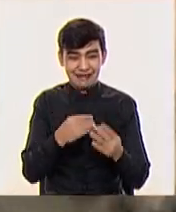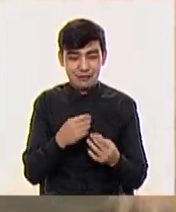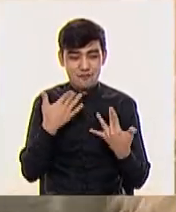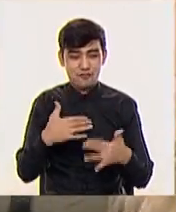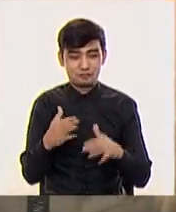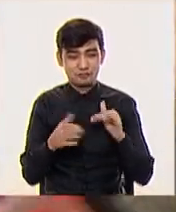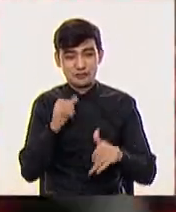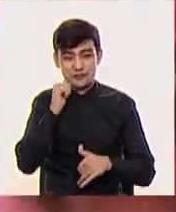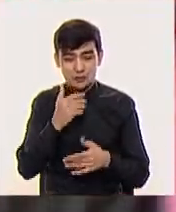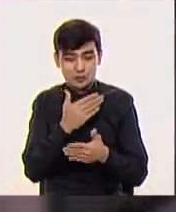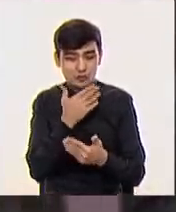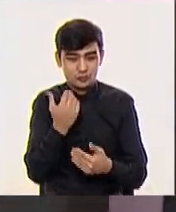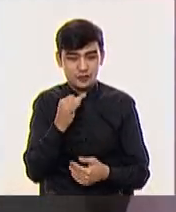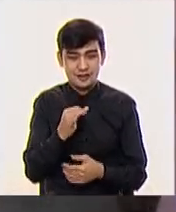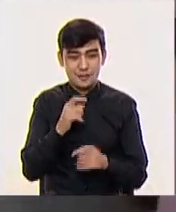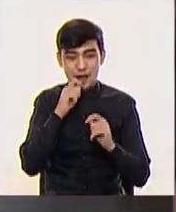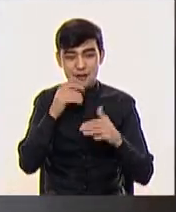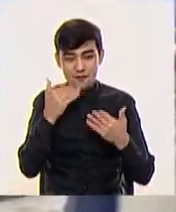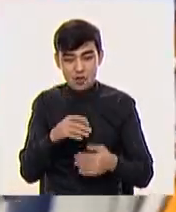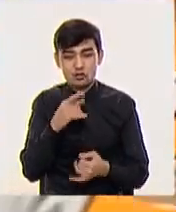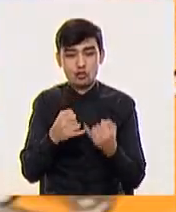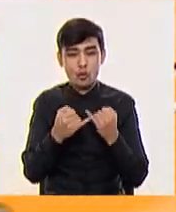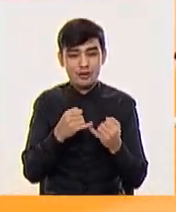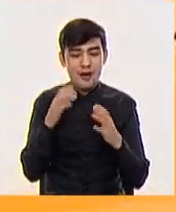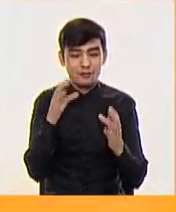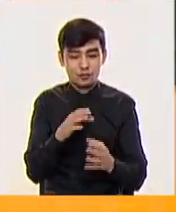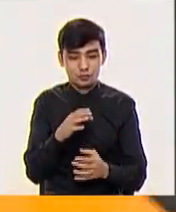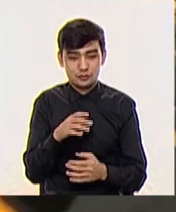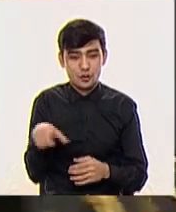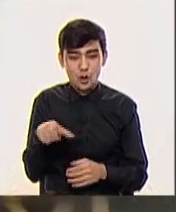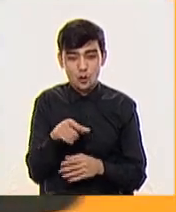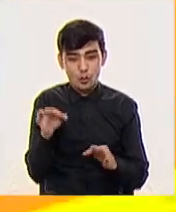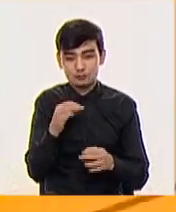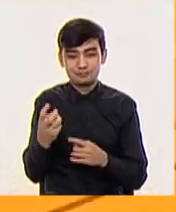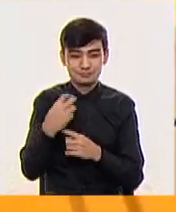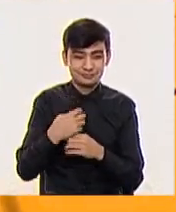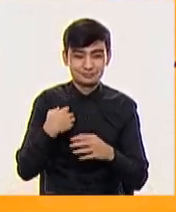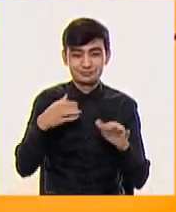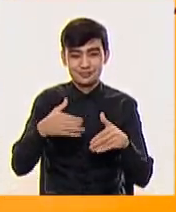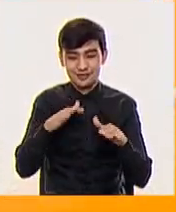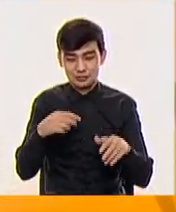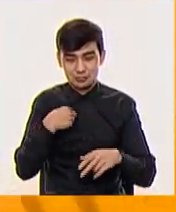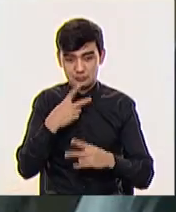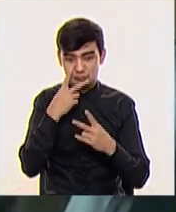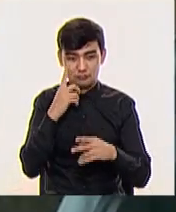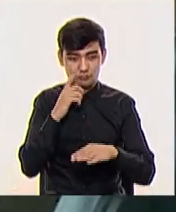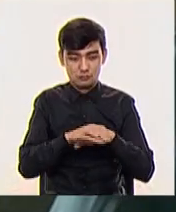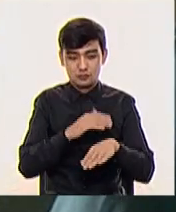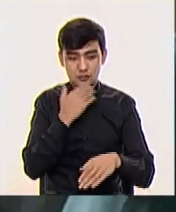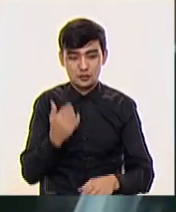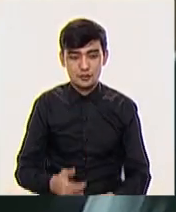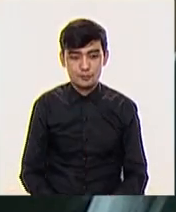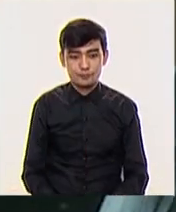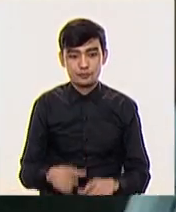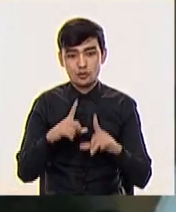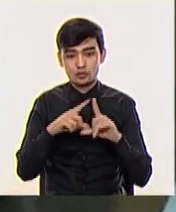болған екен. Өйткені салтанатты табыстаудан кейін сары автобустың жолға шыққанын көрмедік дейді ата-аналар. Мектепке